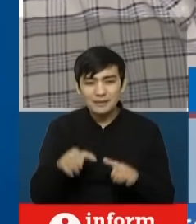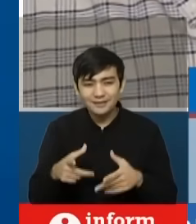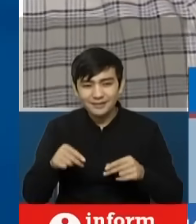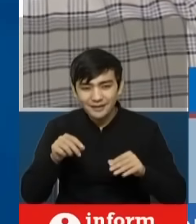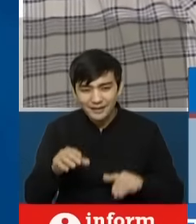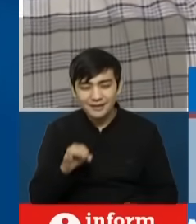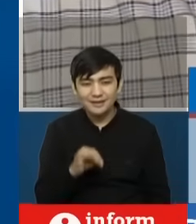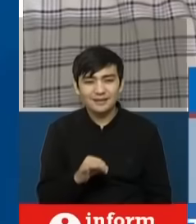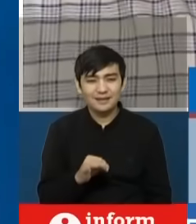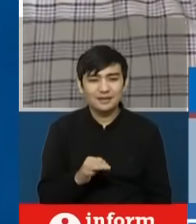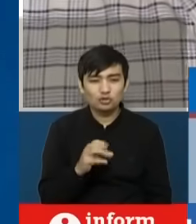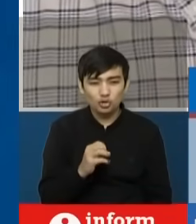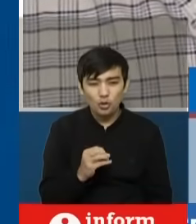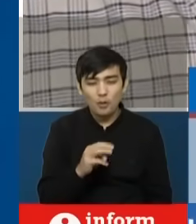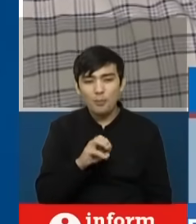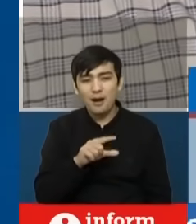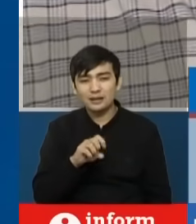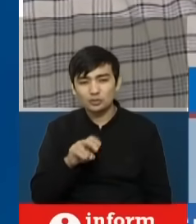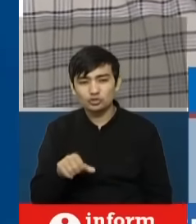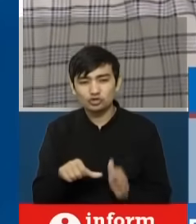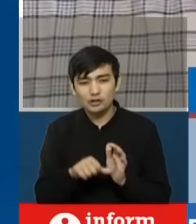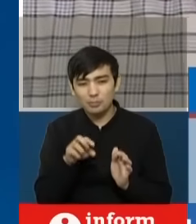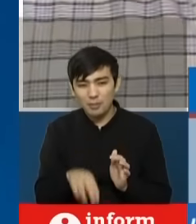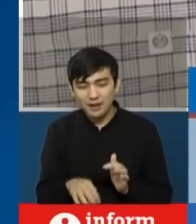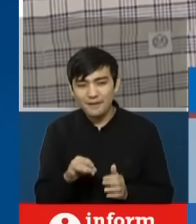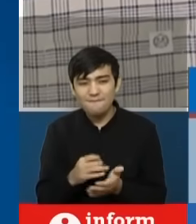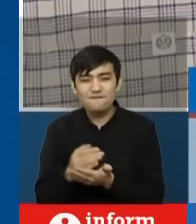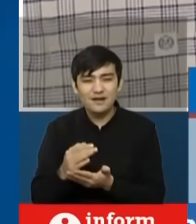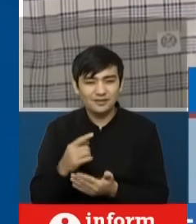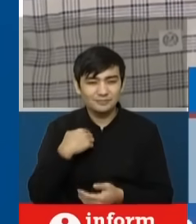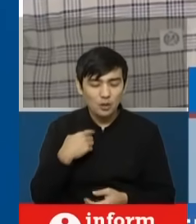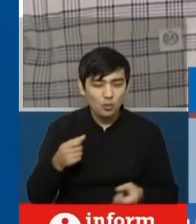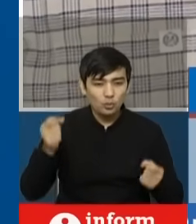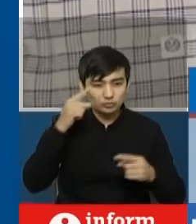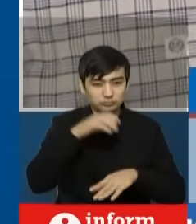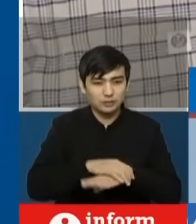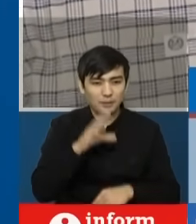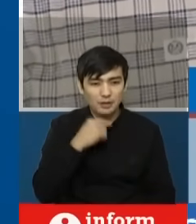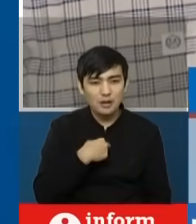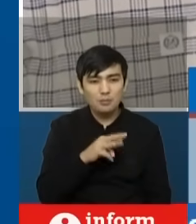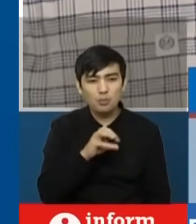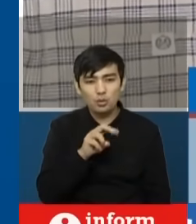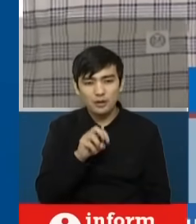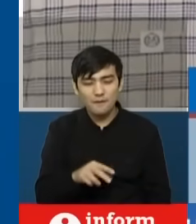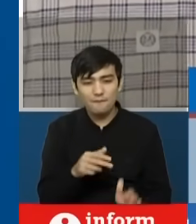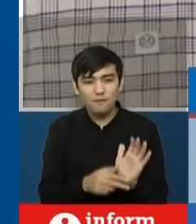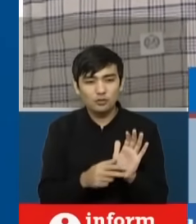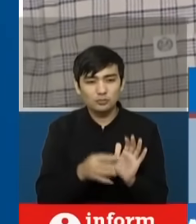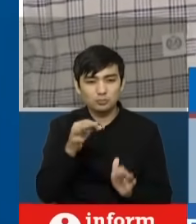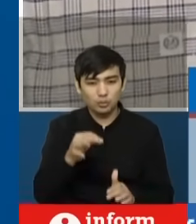және магнитудасы, мысалы 6 балдан жоғары деген. Модельдеріміз 80% дәлдікті